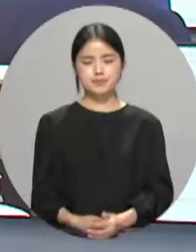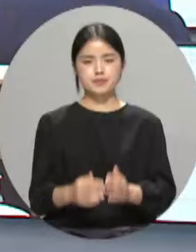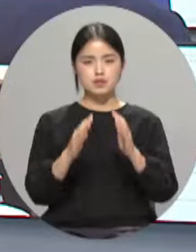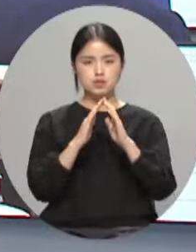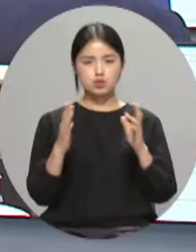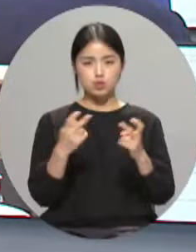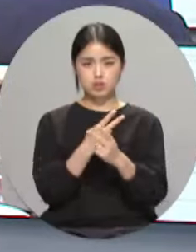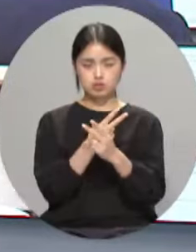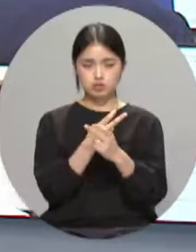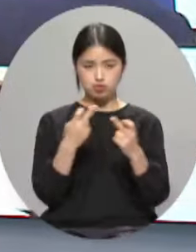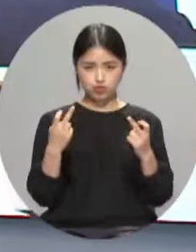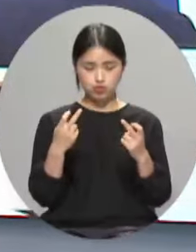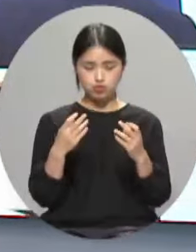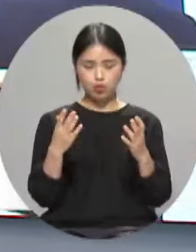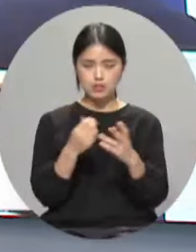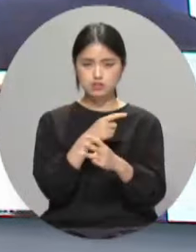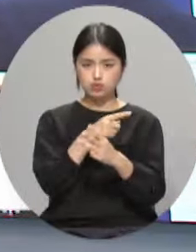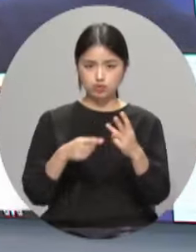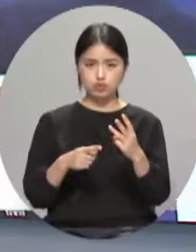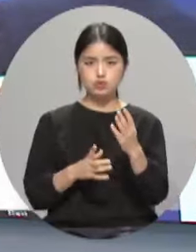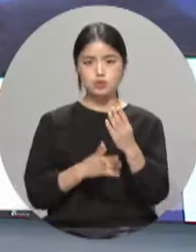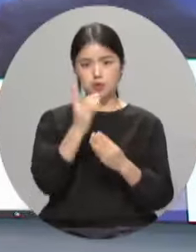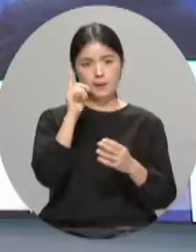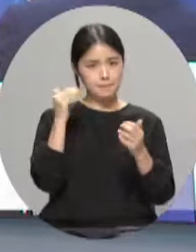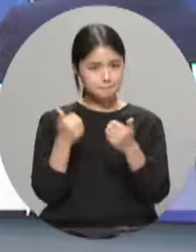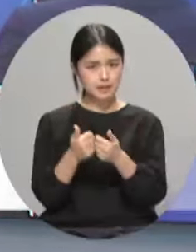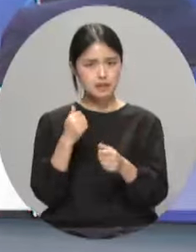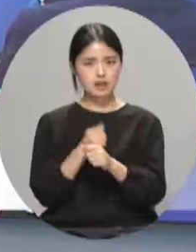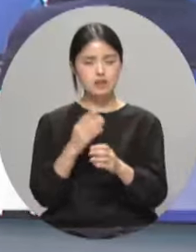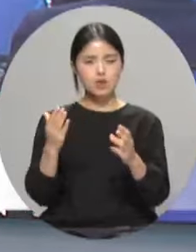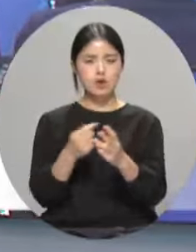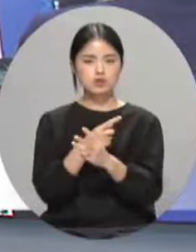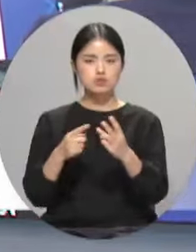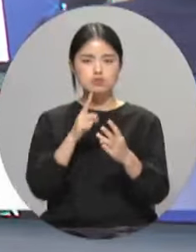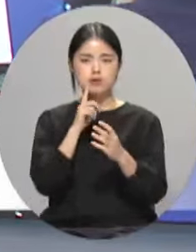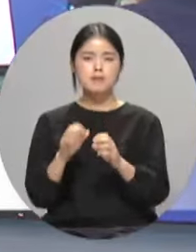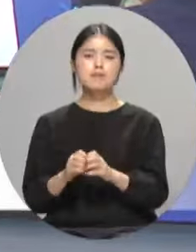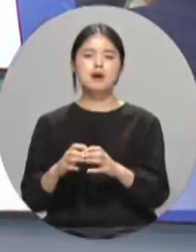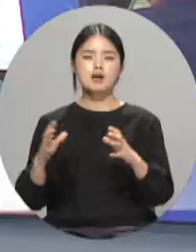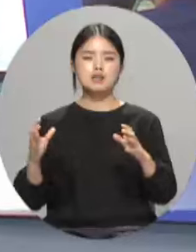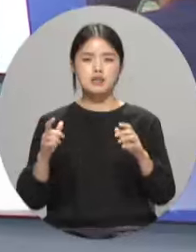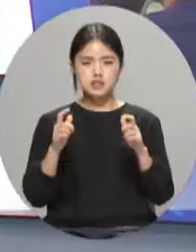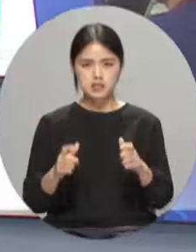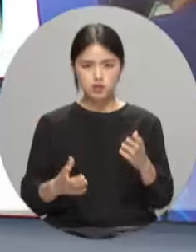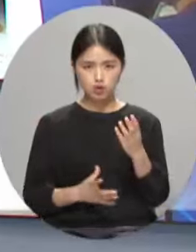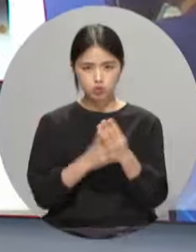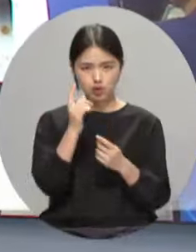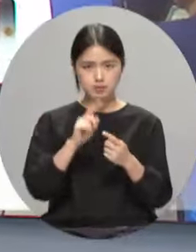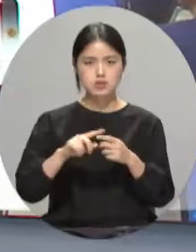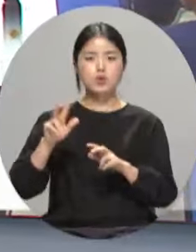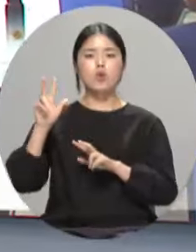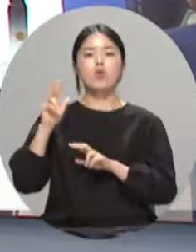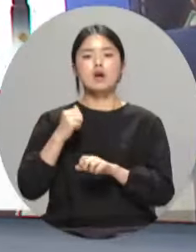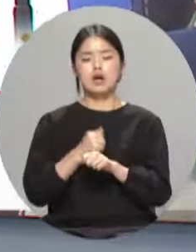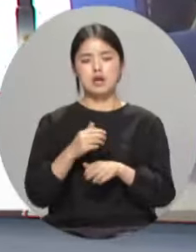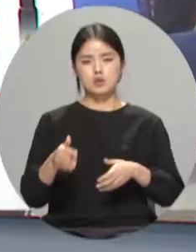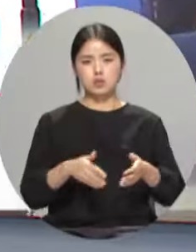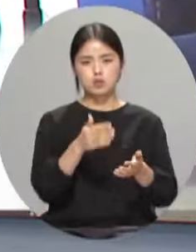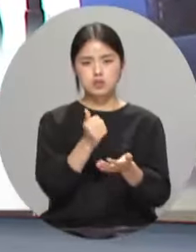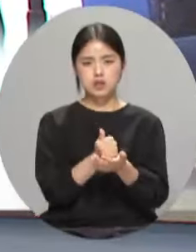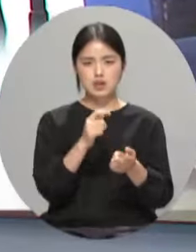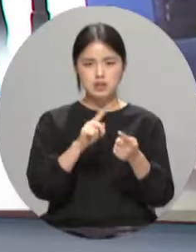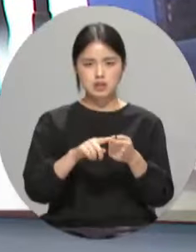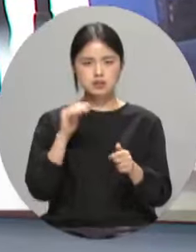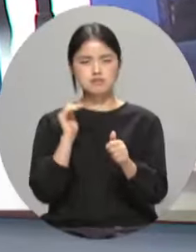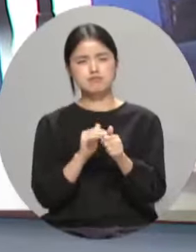전주 완주 통합에 반대하는 완주군내 목소리가 점점 커지고 있습니다. 지역 통합을 공약으로 내건 김관영 지사에 대한